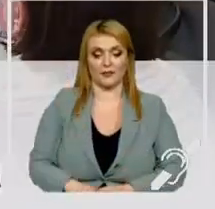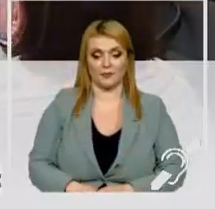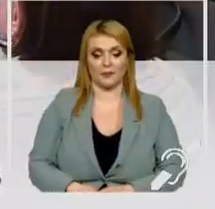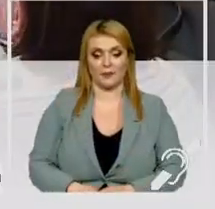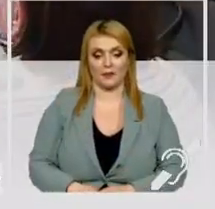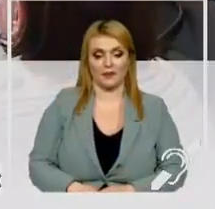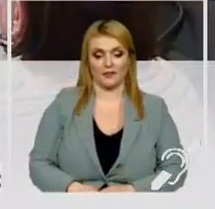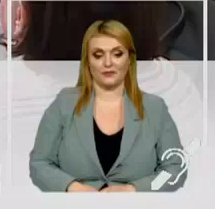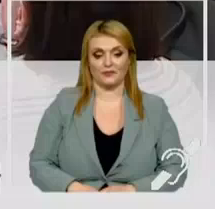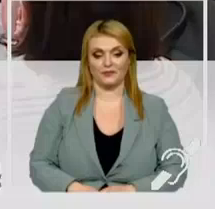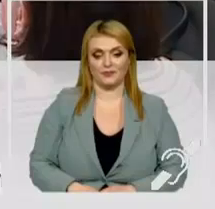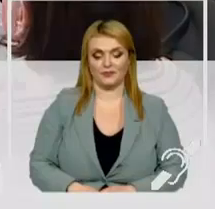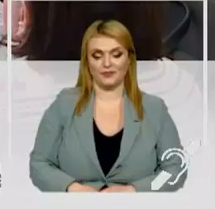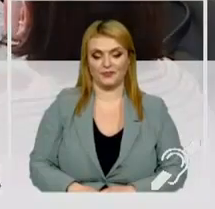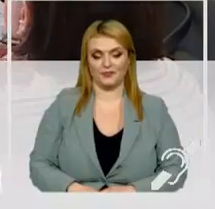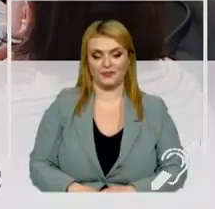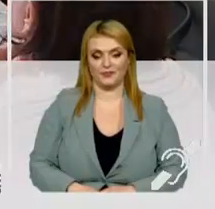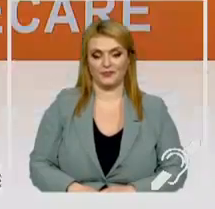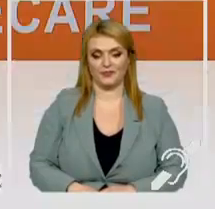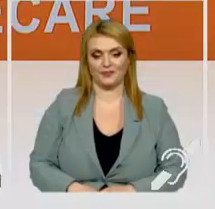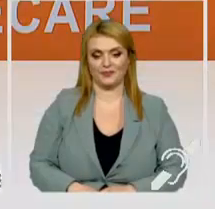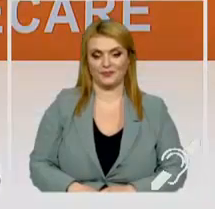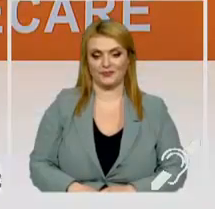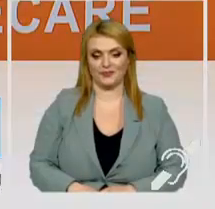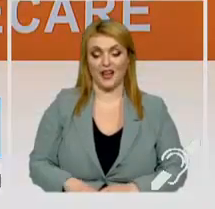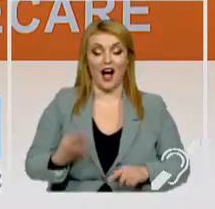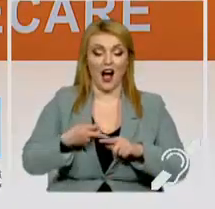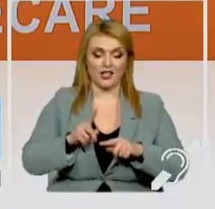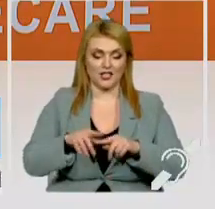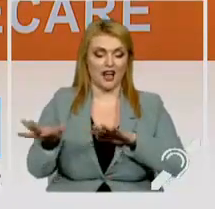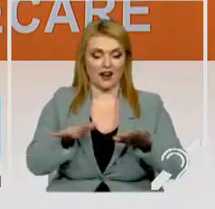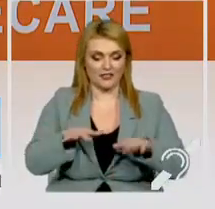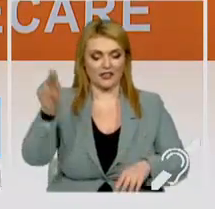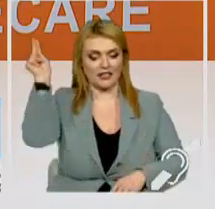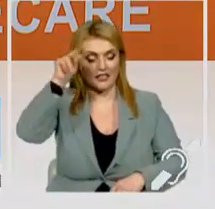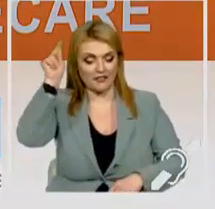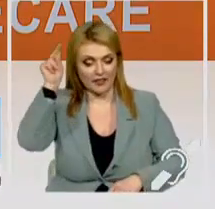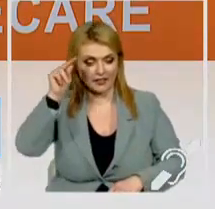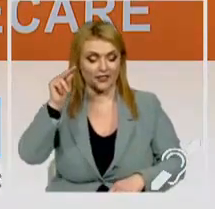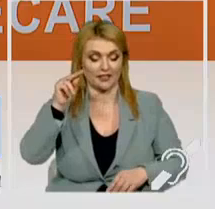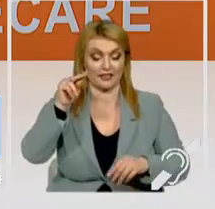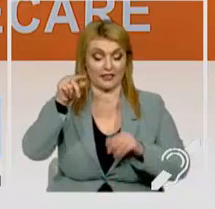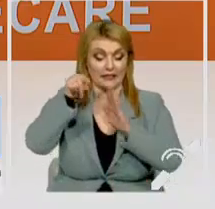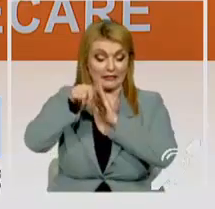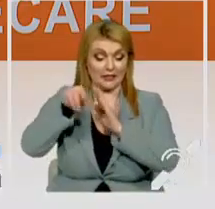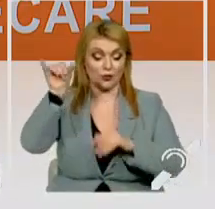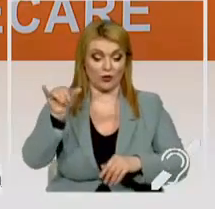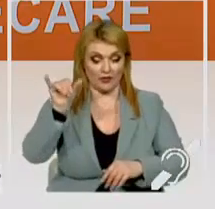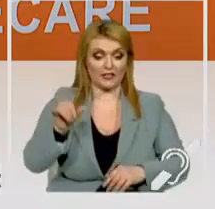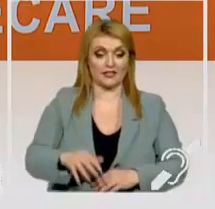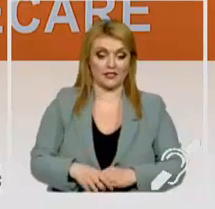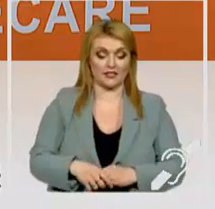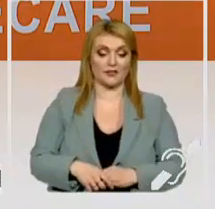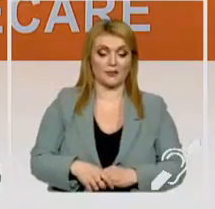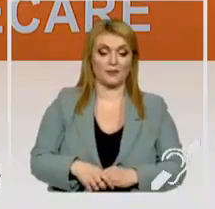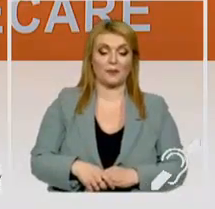care este de 4,5%. Activitățile de învățare în cadrul Universității de vârsta a treia sunt